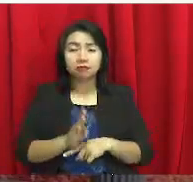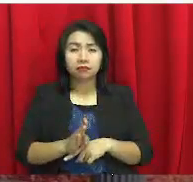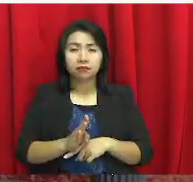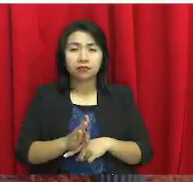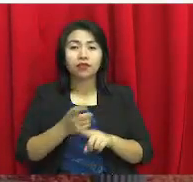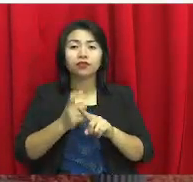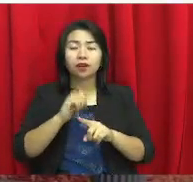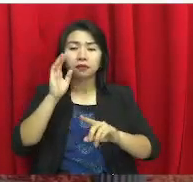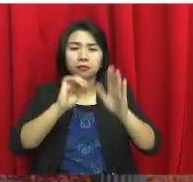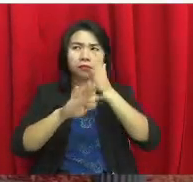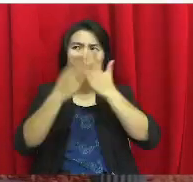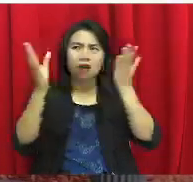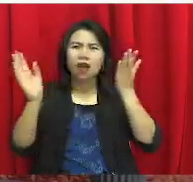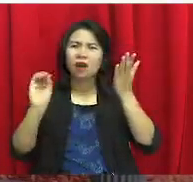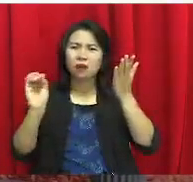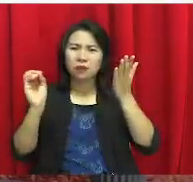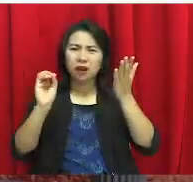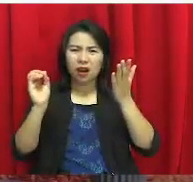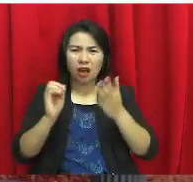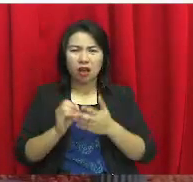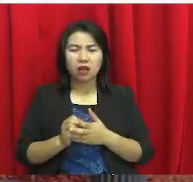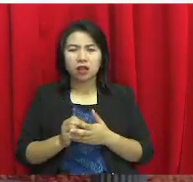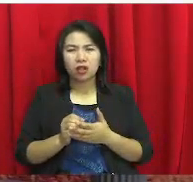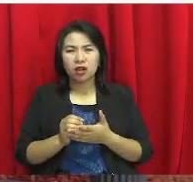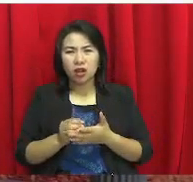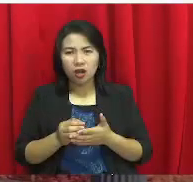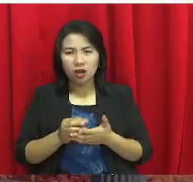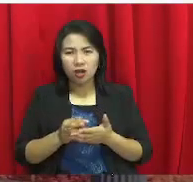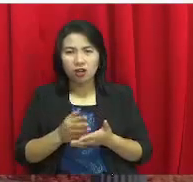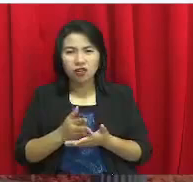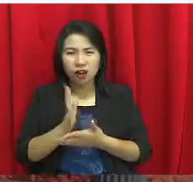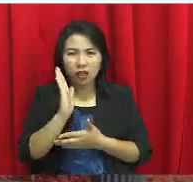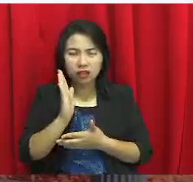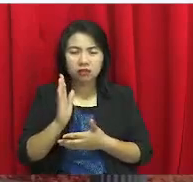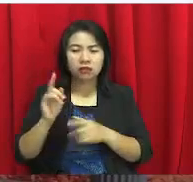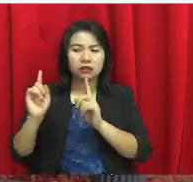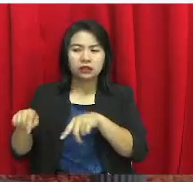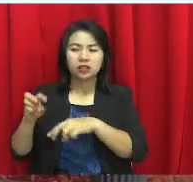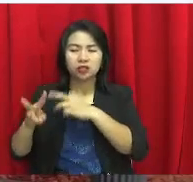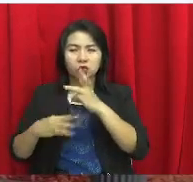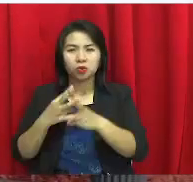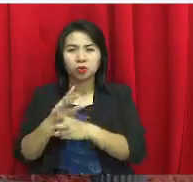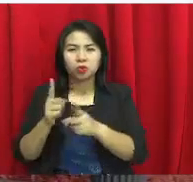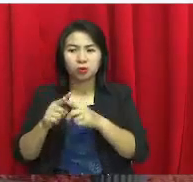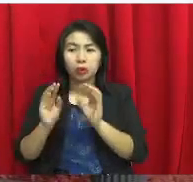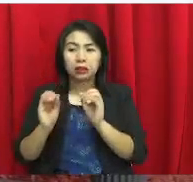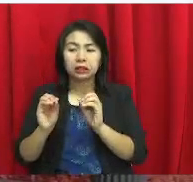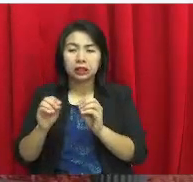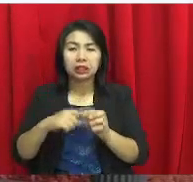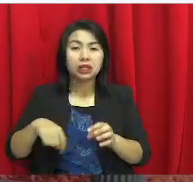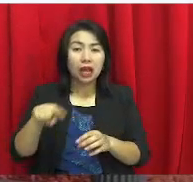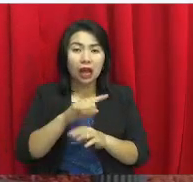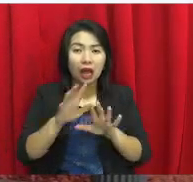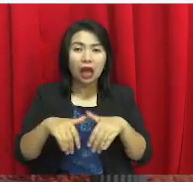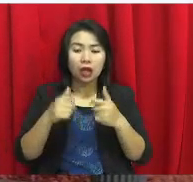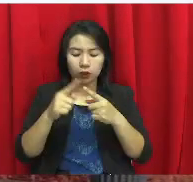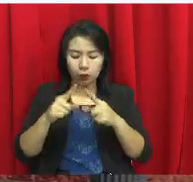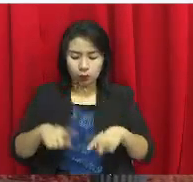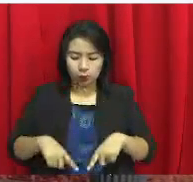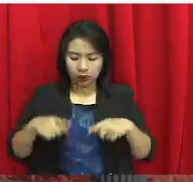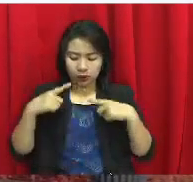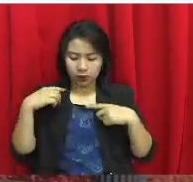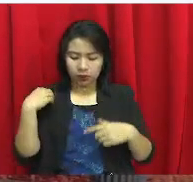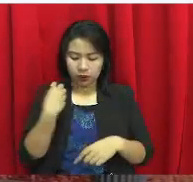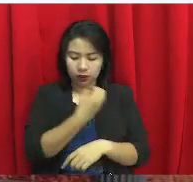ang mundo na magbigay ng pamantayan paano ipamuhay ang Kristiyanong pamumuhay. Pero ano pong makikita natin sa mundo